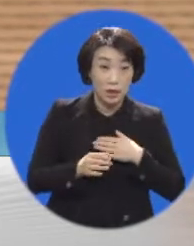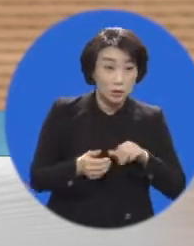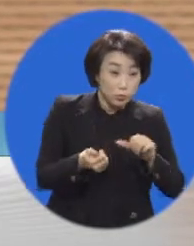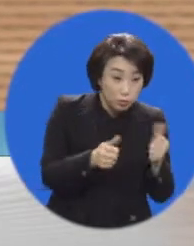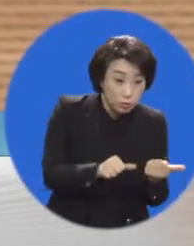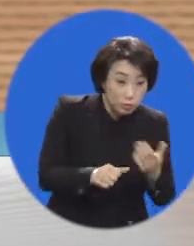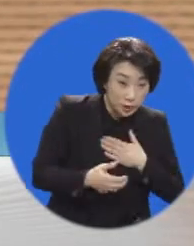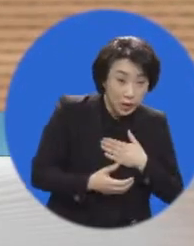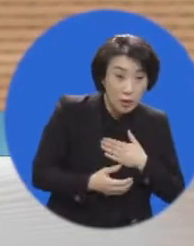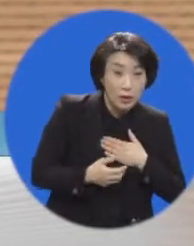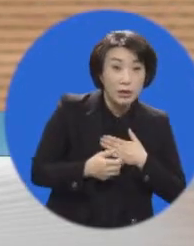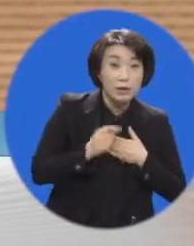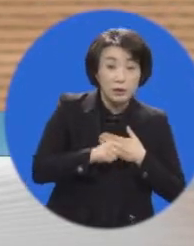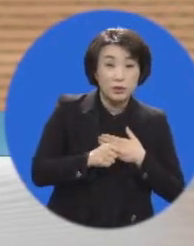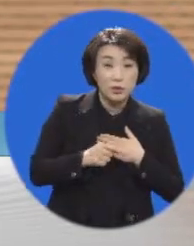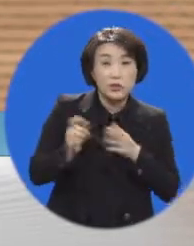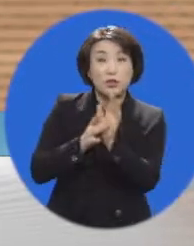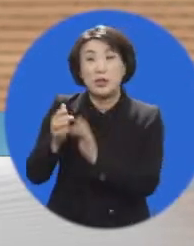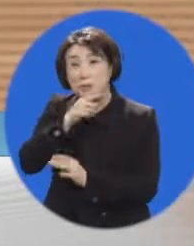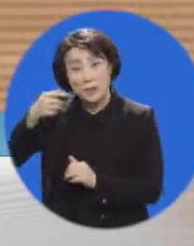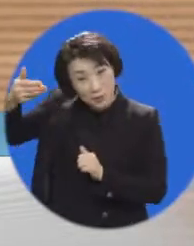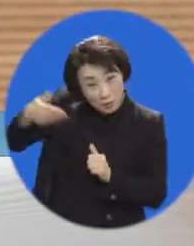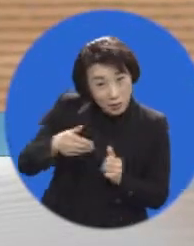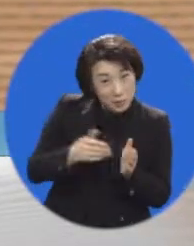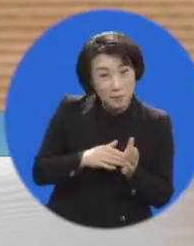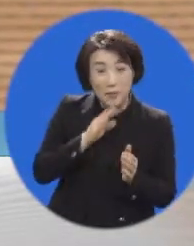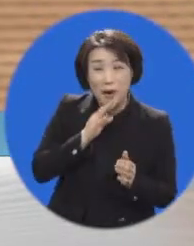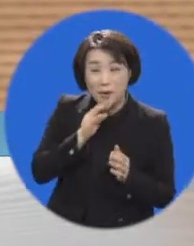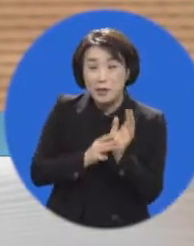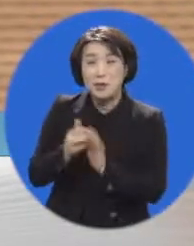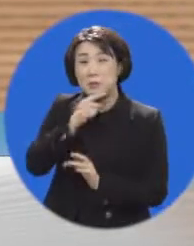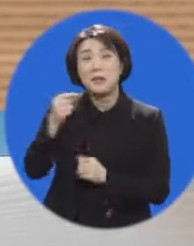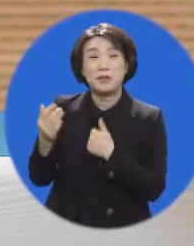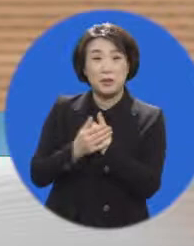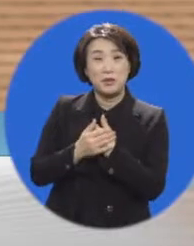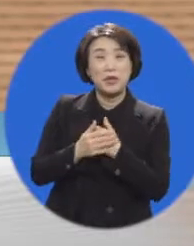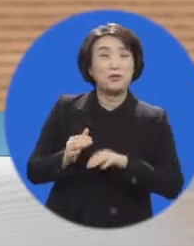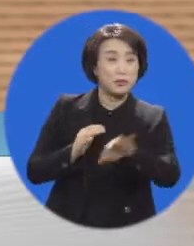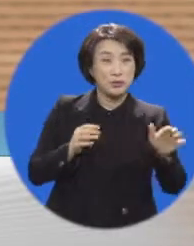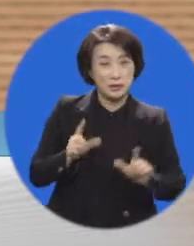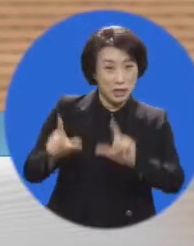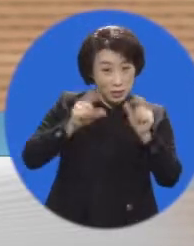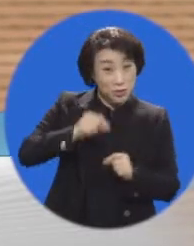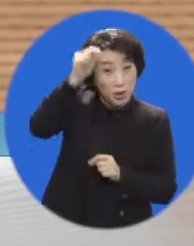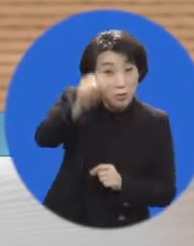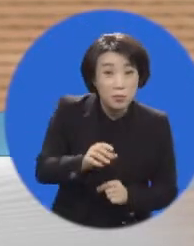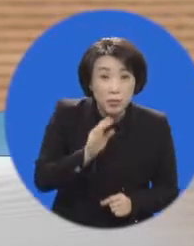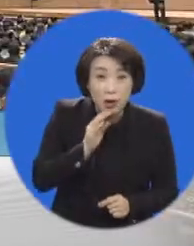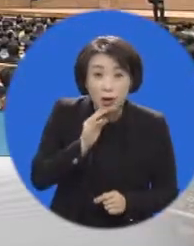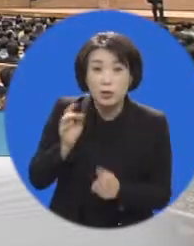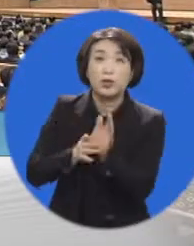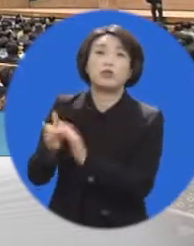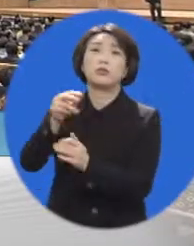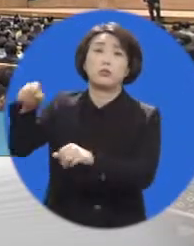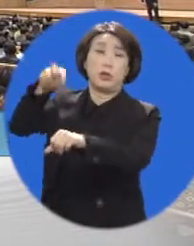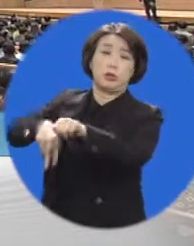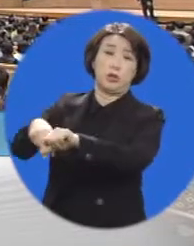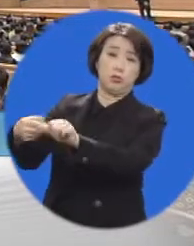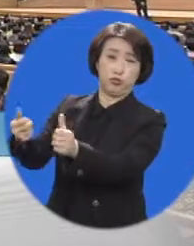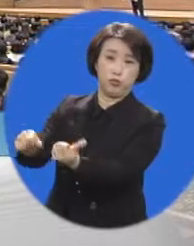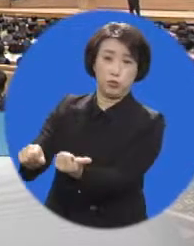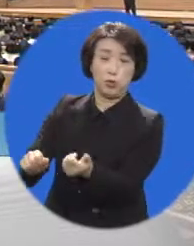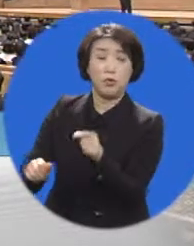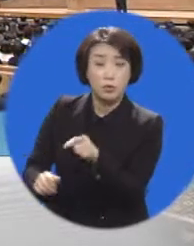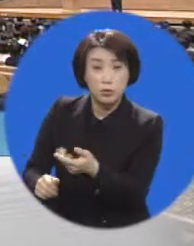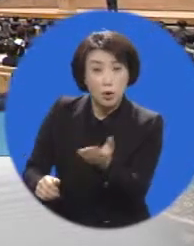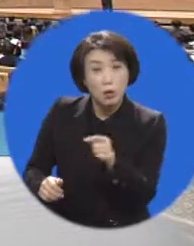있는 내 원의 피를 수혈해서 그 피로 영원히 살게 하고 자기는 십자가에서 죽으셨다 이 말입니다.